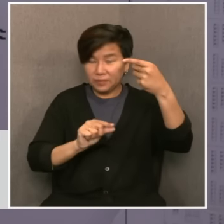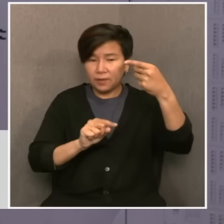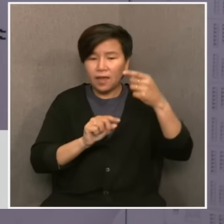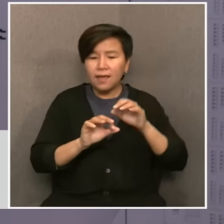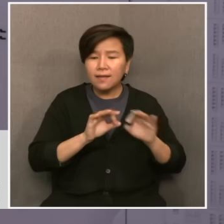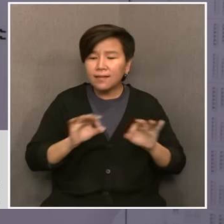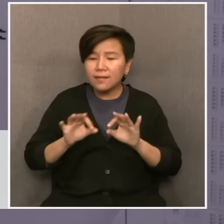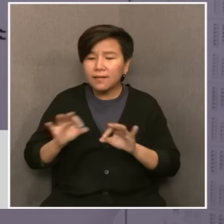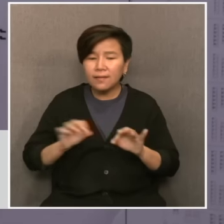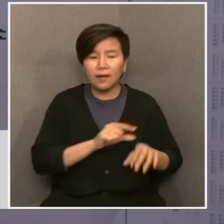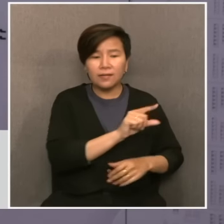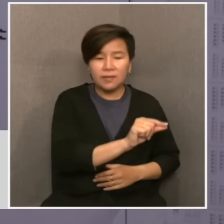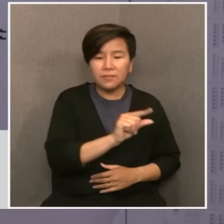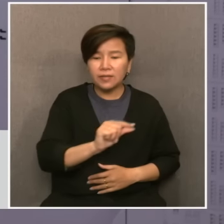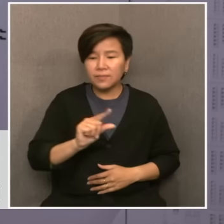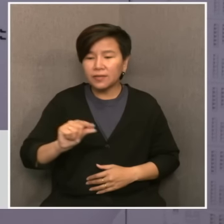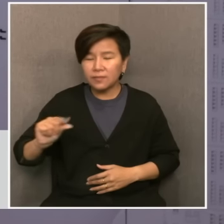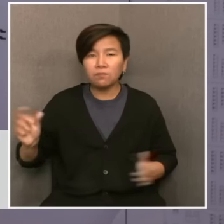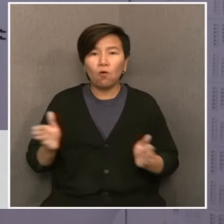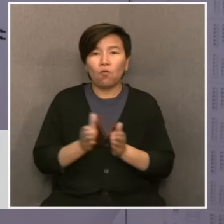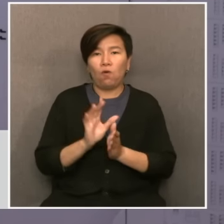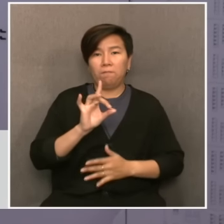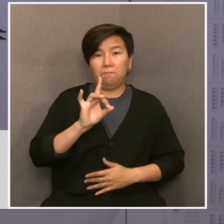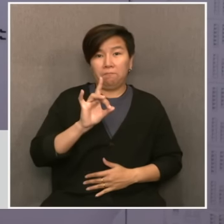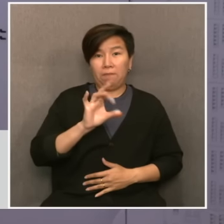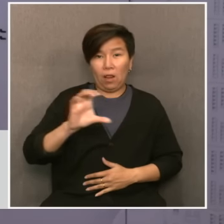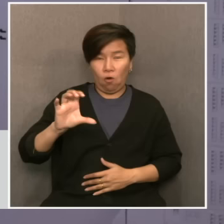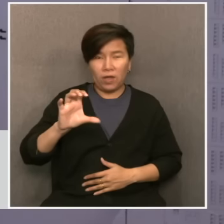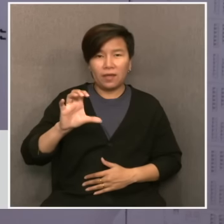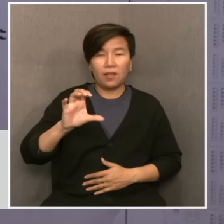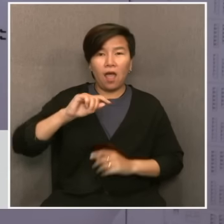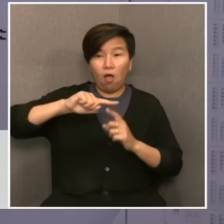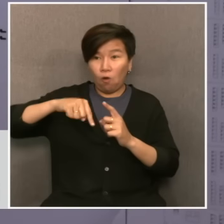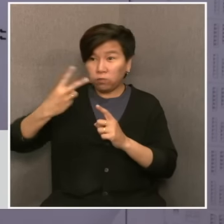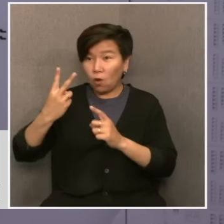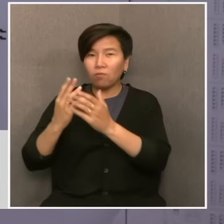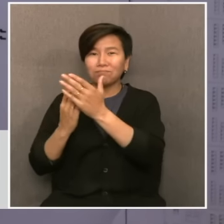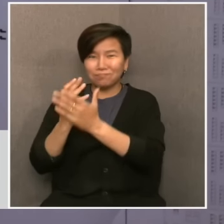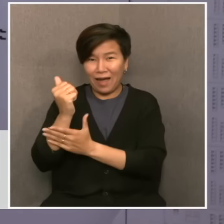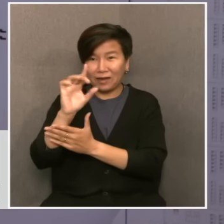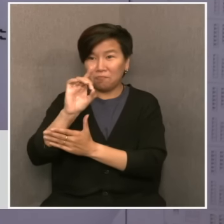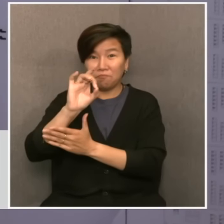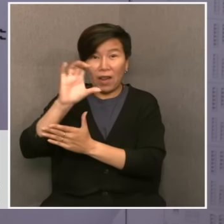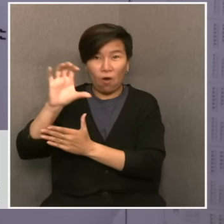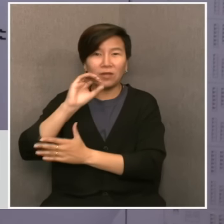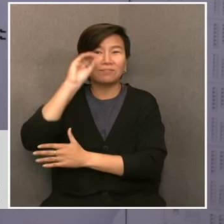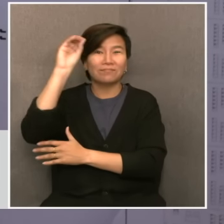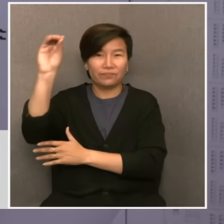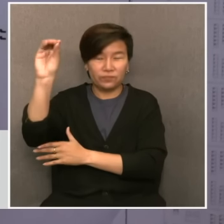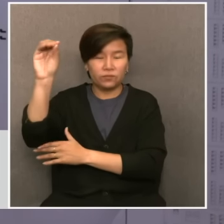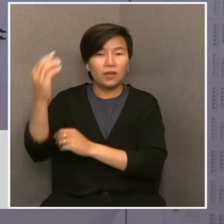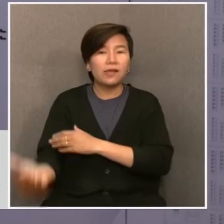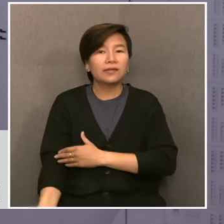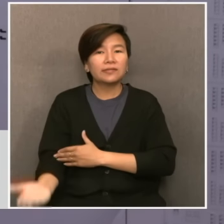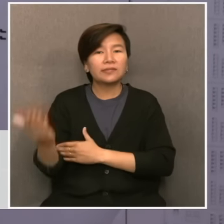จะผ่านเข้าสู่รอบที่2ค่ะด้านประธานคณะกรรมการการเลือกตั้งก็ระบุนะคะภาพรวมตั้งแต่ช่วงเช้านั้นถือ